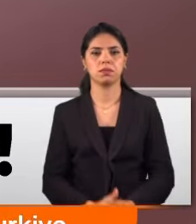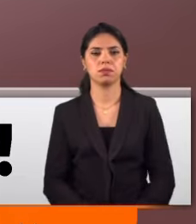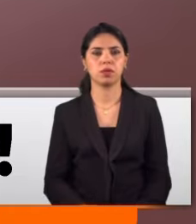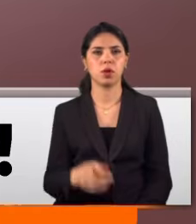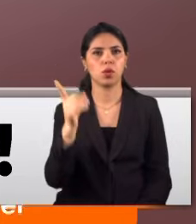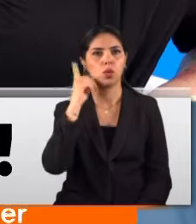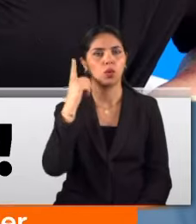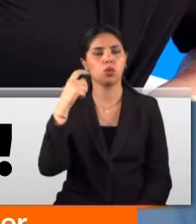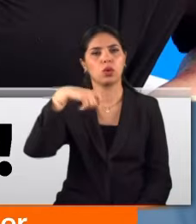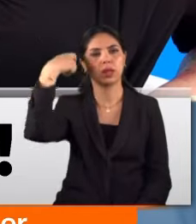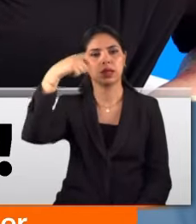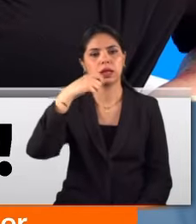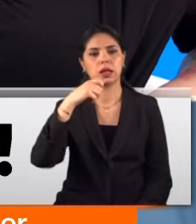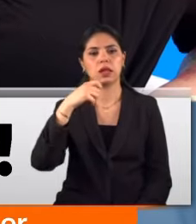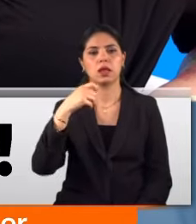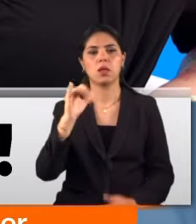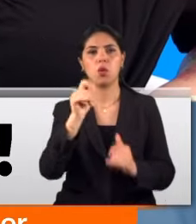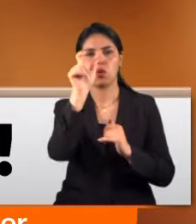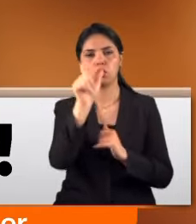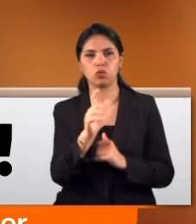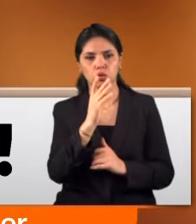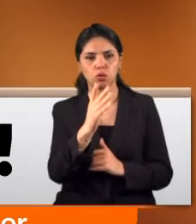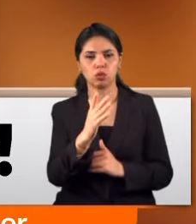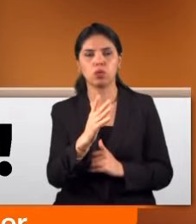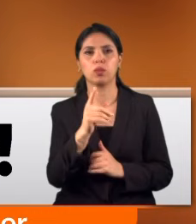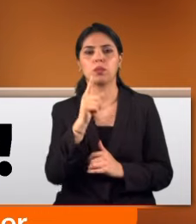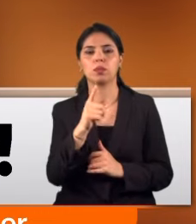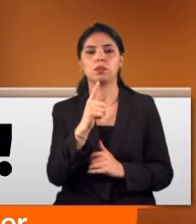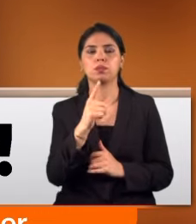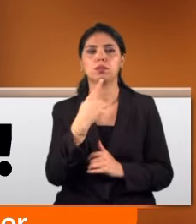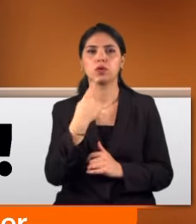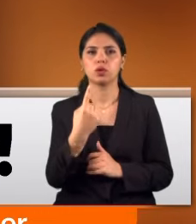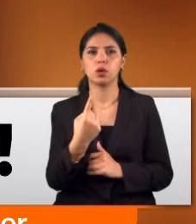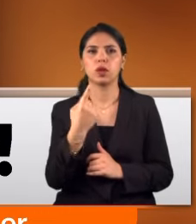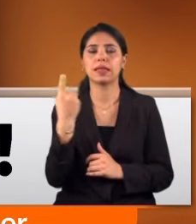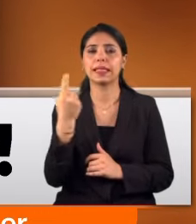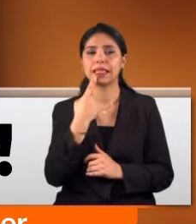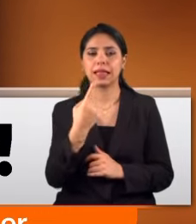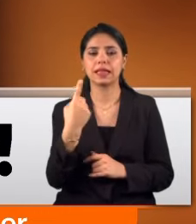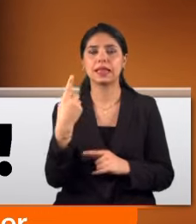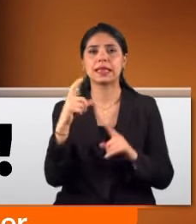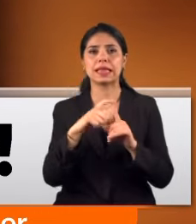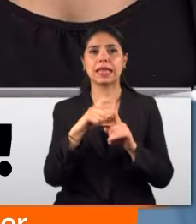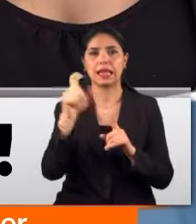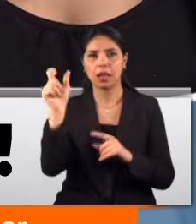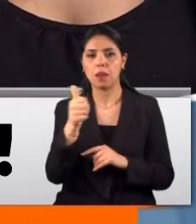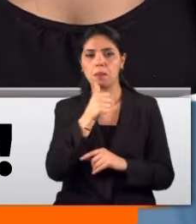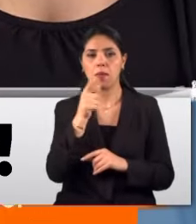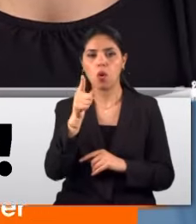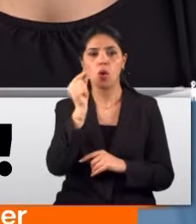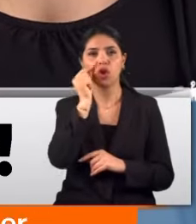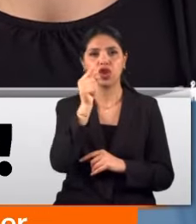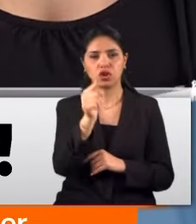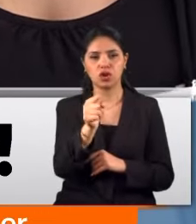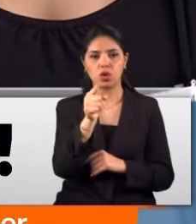yine bir sinema sanatçısından evet, bahsediyorsunuz. Ünlü. Şöyle bir şey söylediniz Zeynep Hanım. Dediniz ki Dilara'nın babası o kişi.